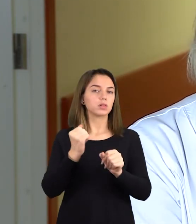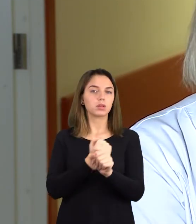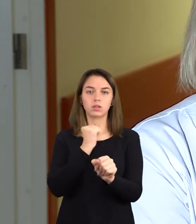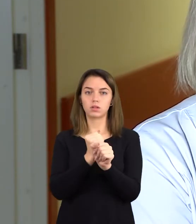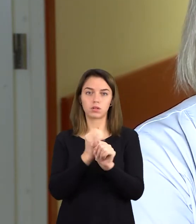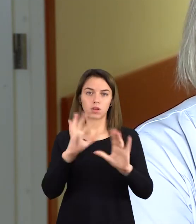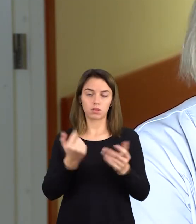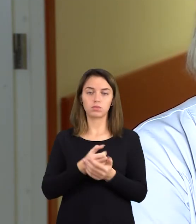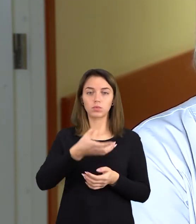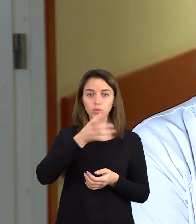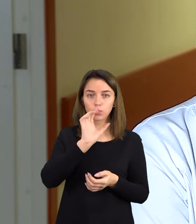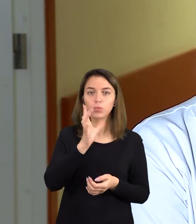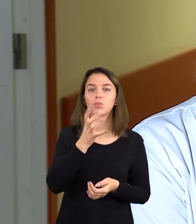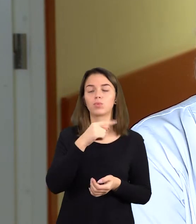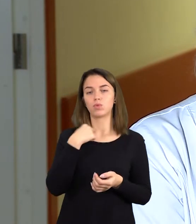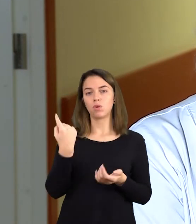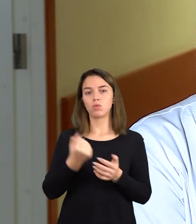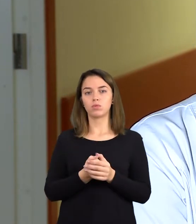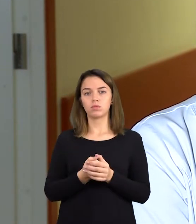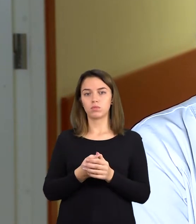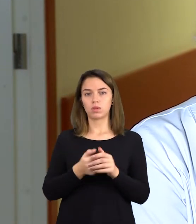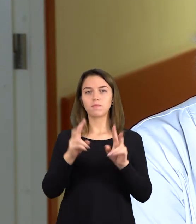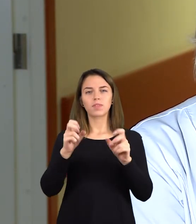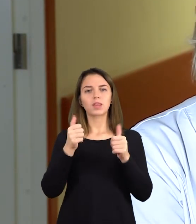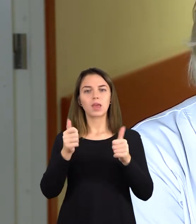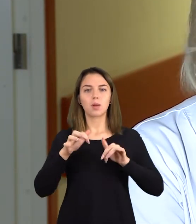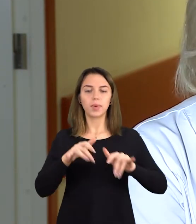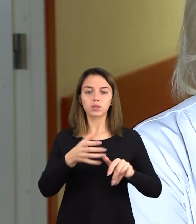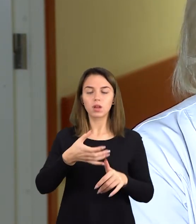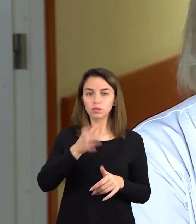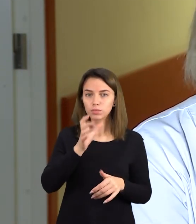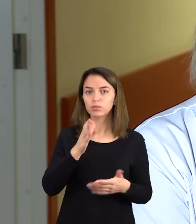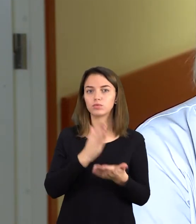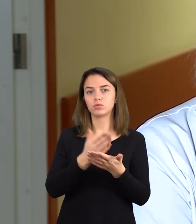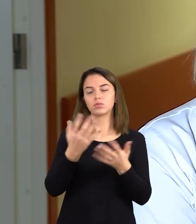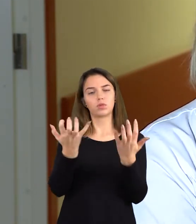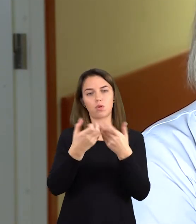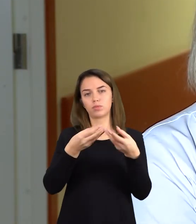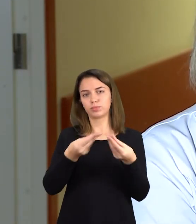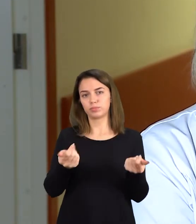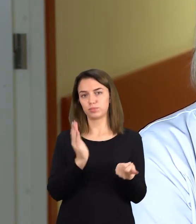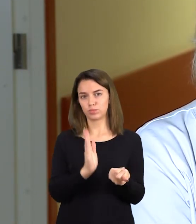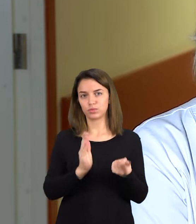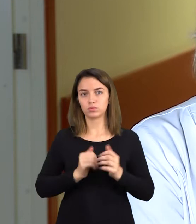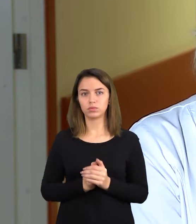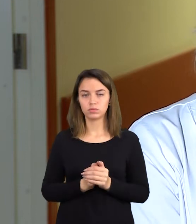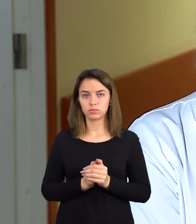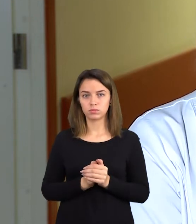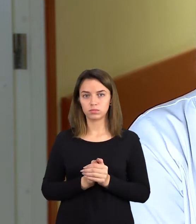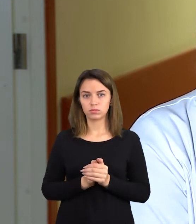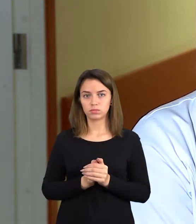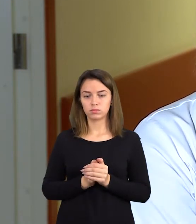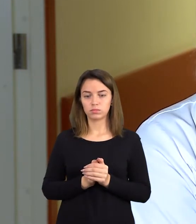priemonės kišiai, viduriavimo, gerosios bakterijos ir liga savaime ir praeina. Tai dėl to